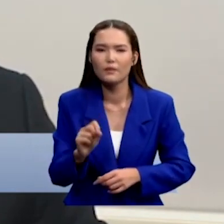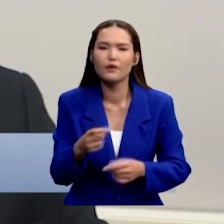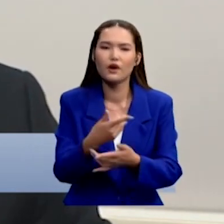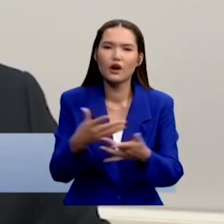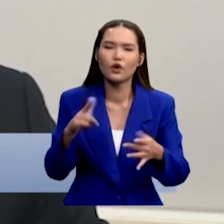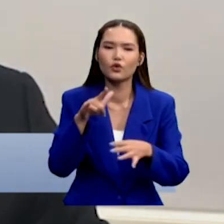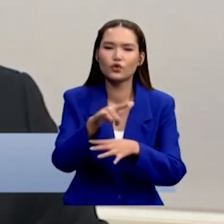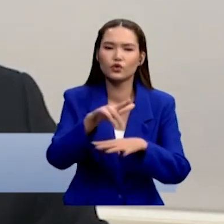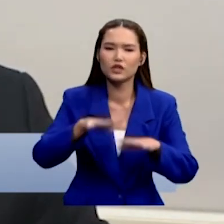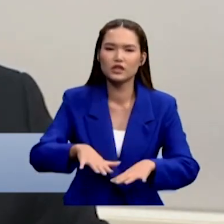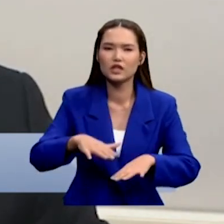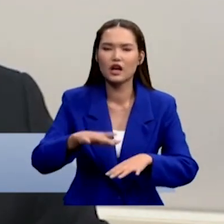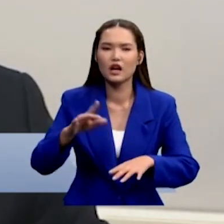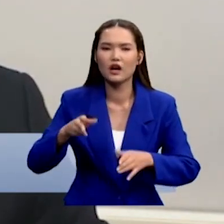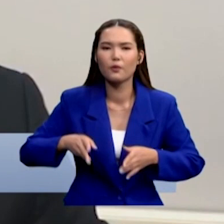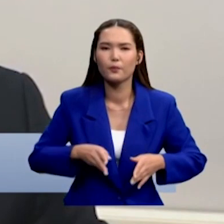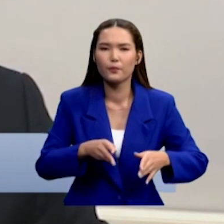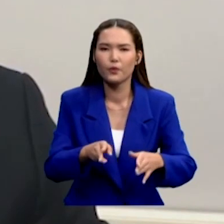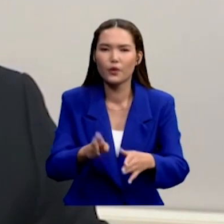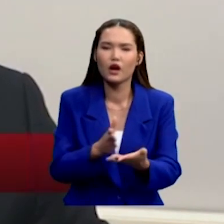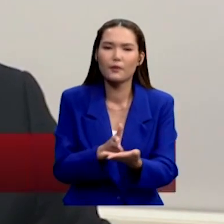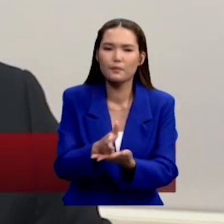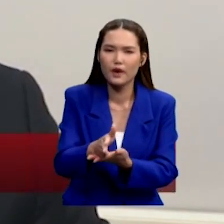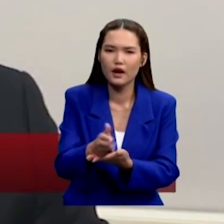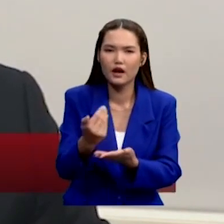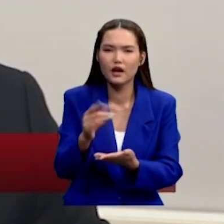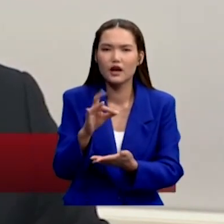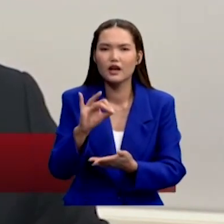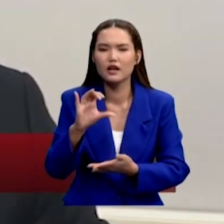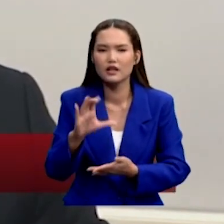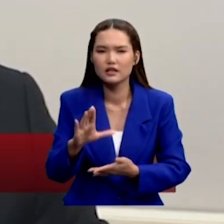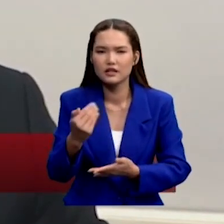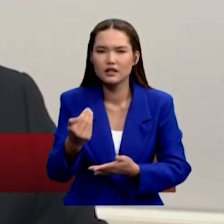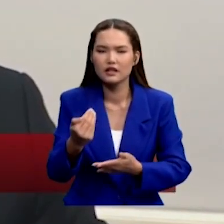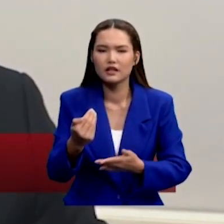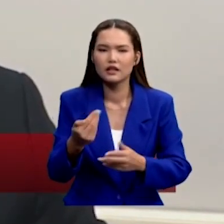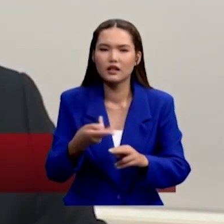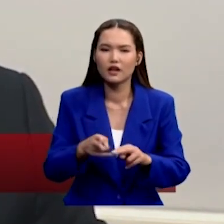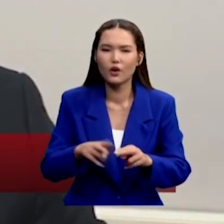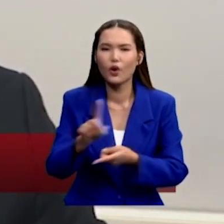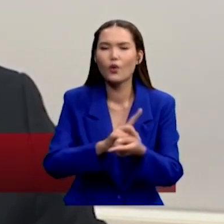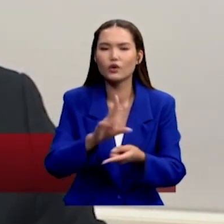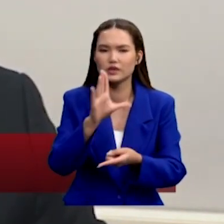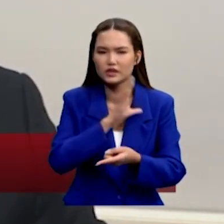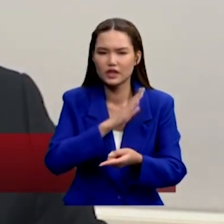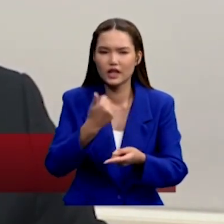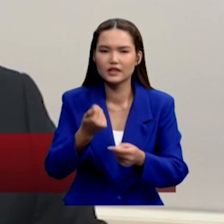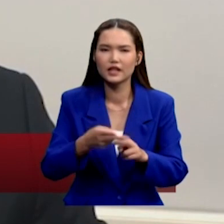ұшатын рейстердің бағыты да өзгереді. Бұл